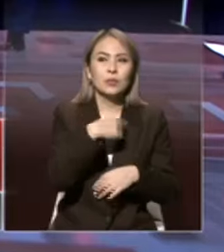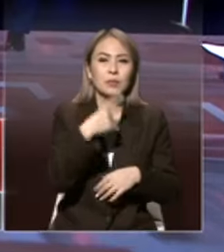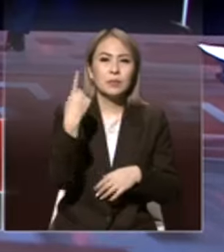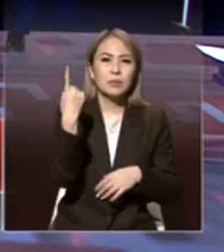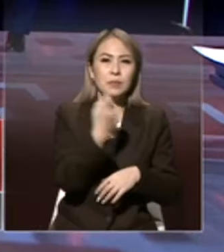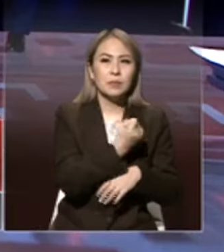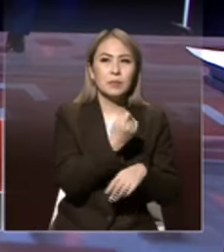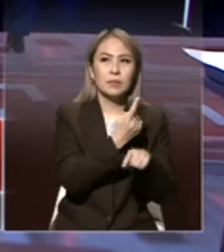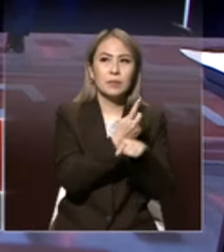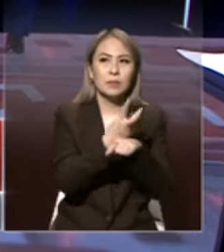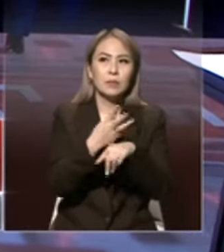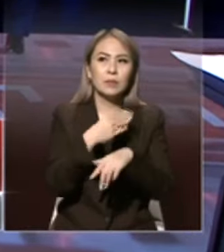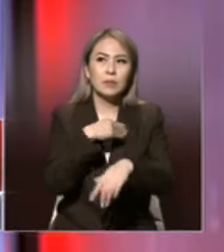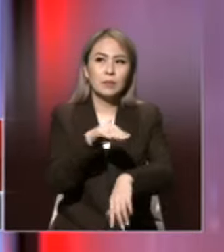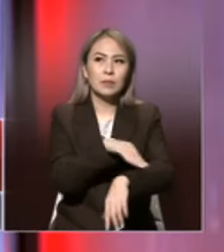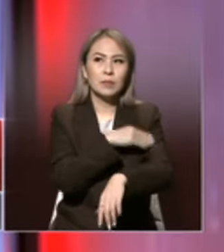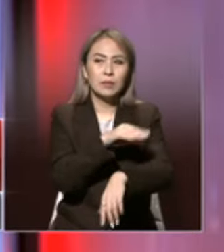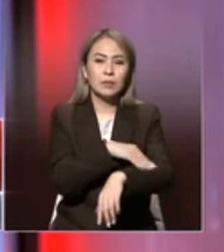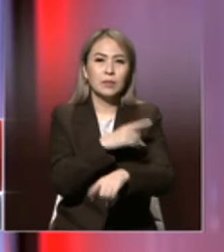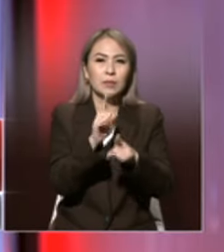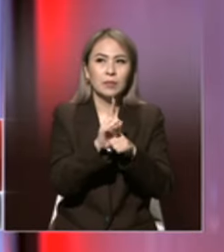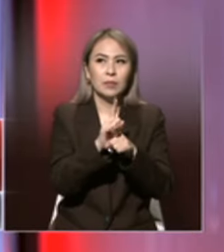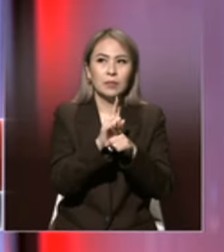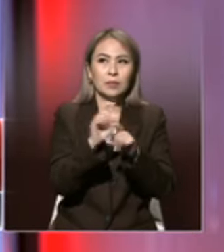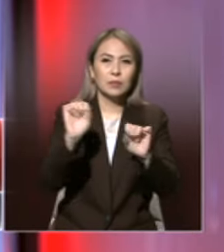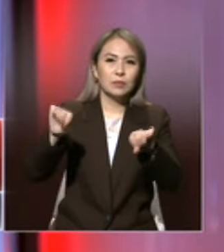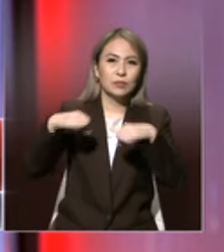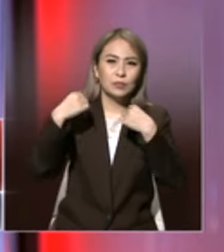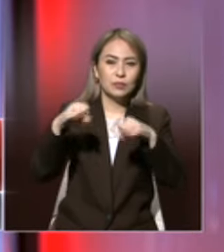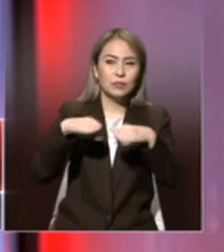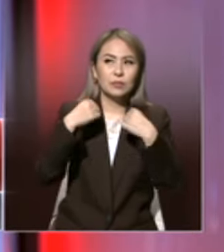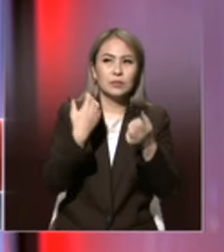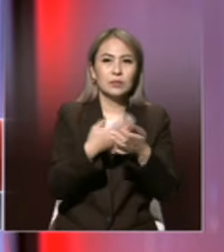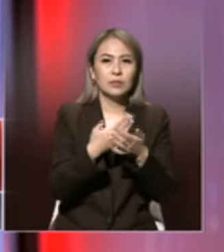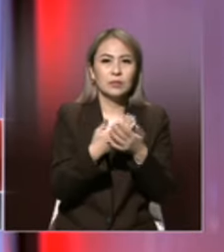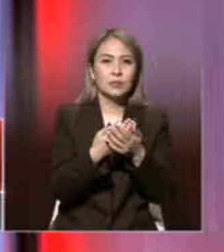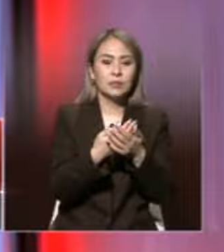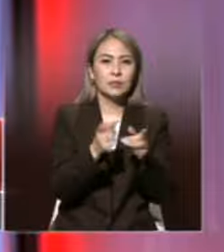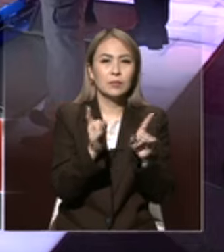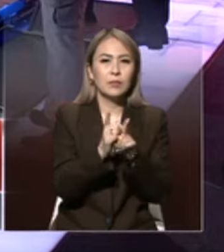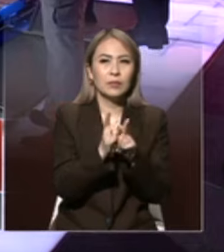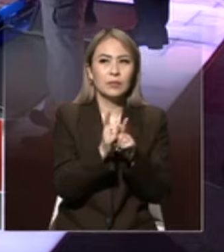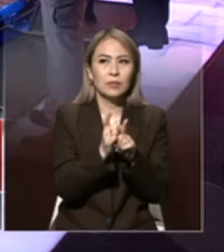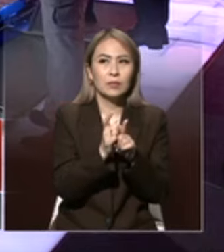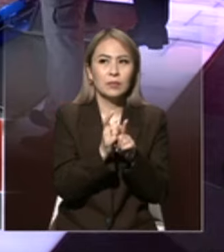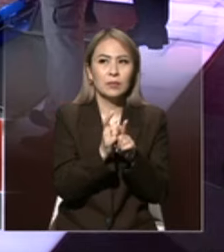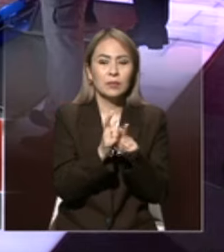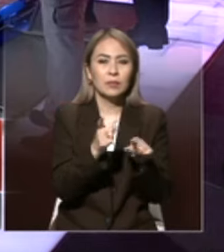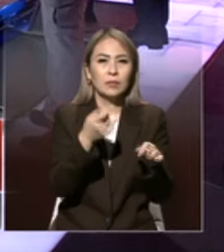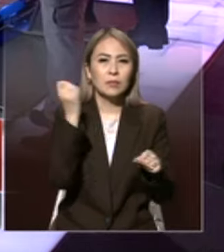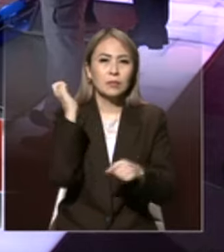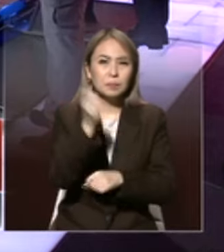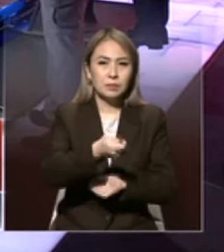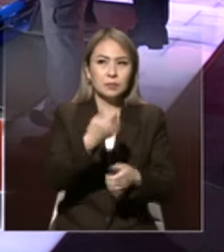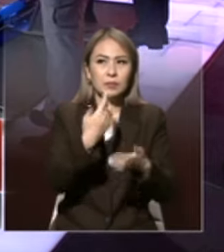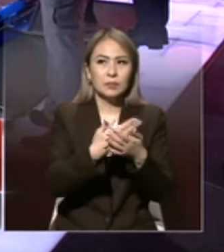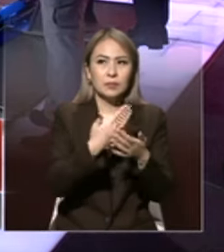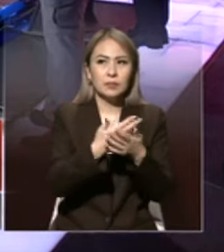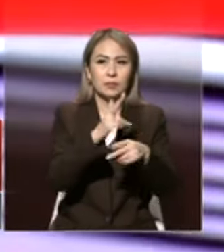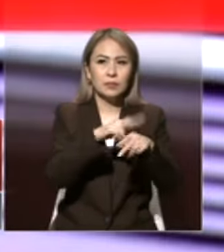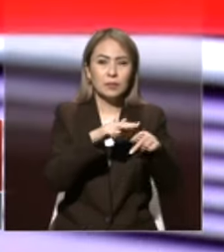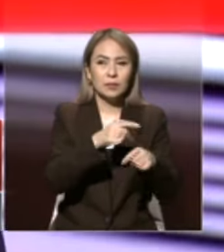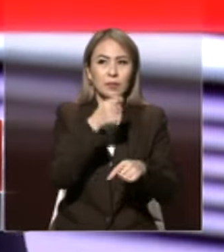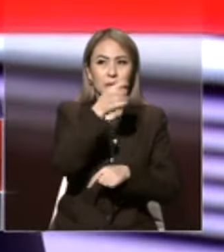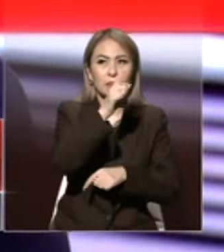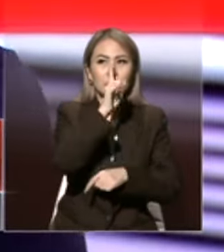аптасына бірнеше рет әйелімнен физикалық зорлық-зомбылық көремін дейді. Қолына түскен затымен мені ұрып жатыр. Бұл кісі полиция